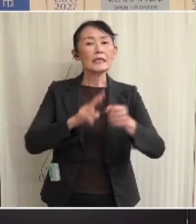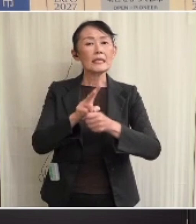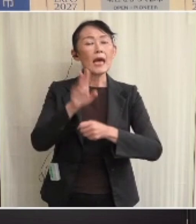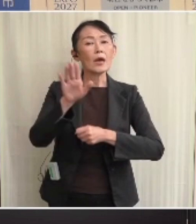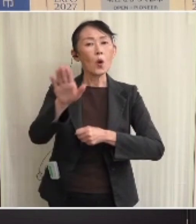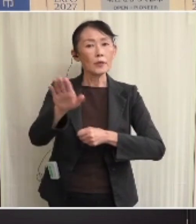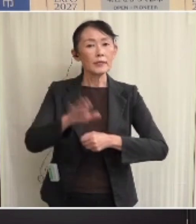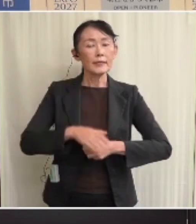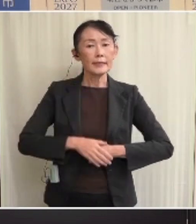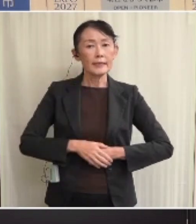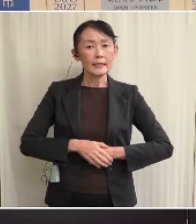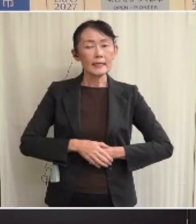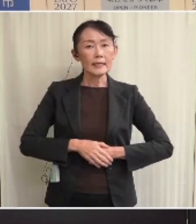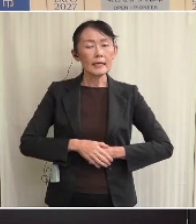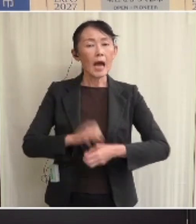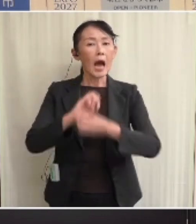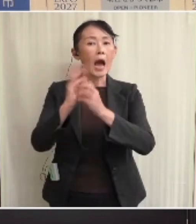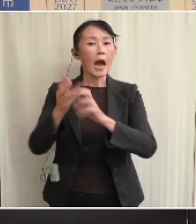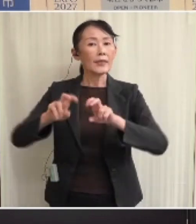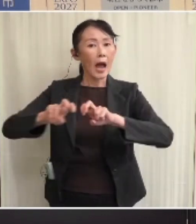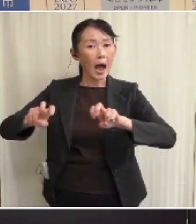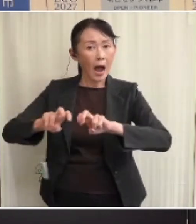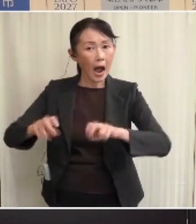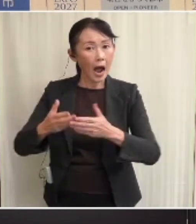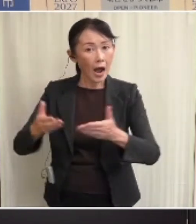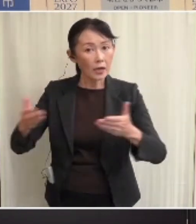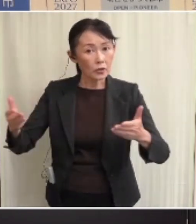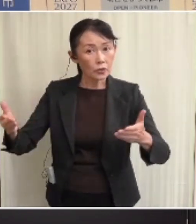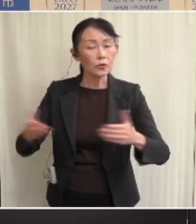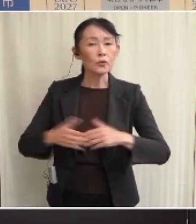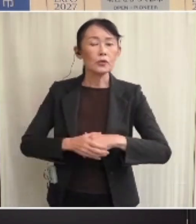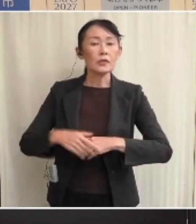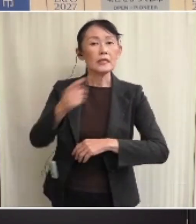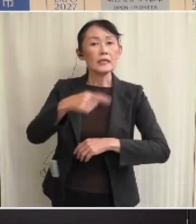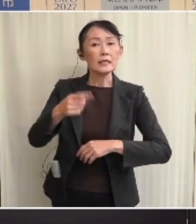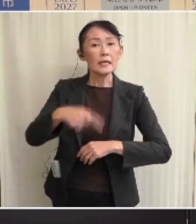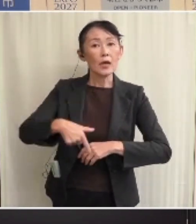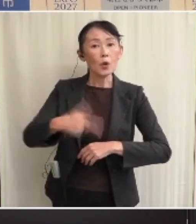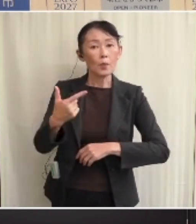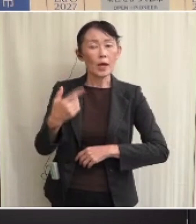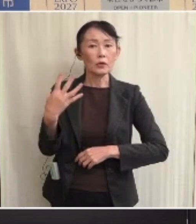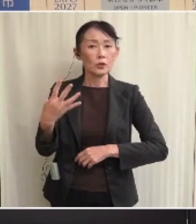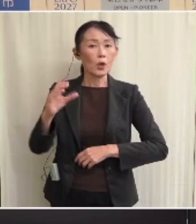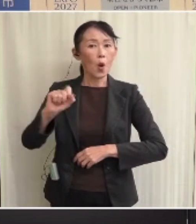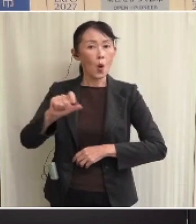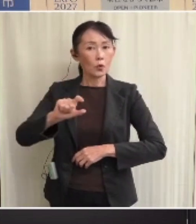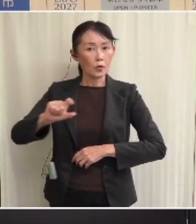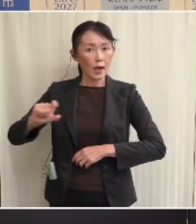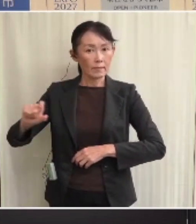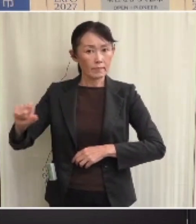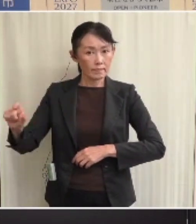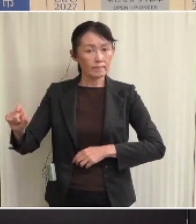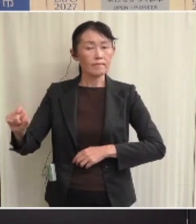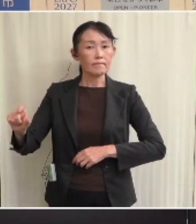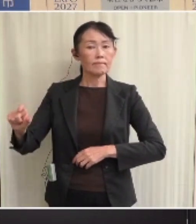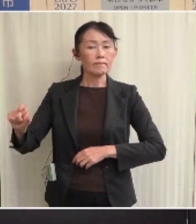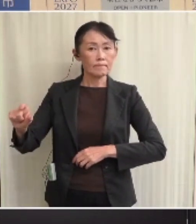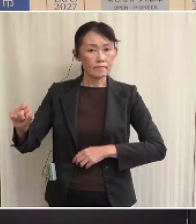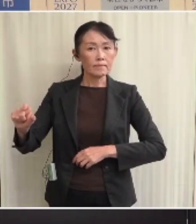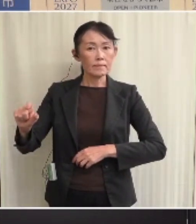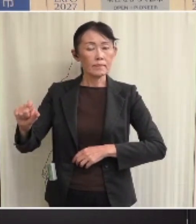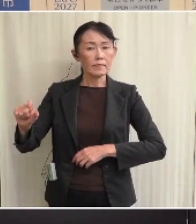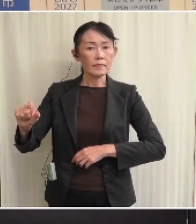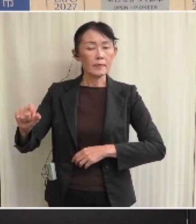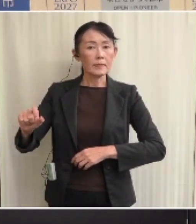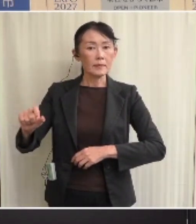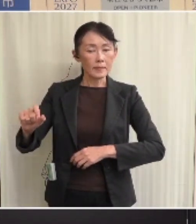に、花博、万博1604億円の財政調